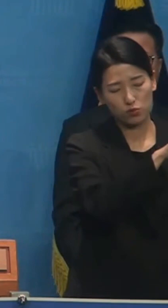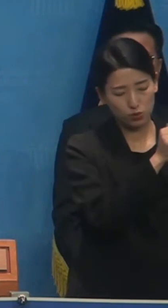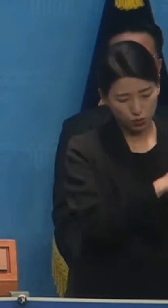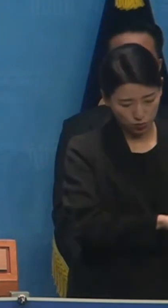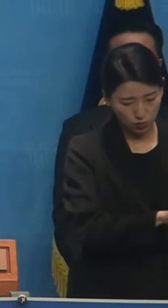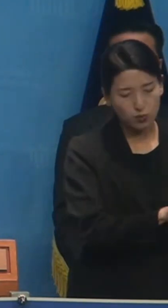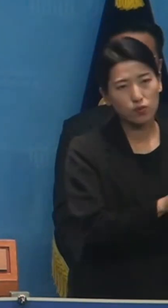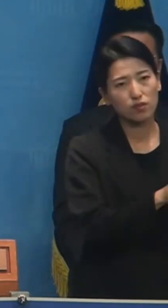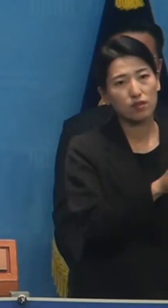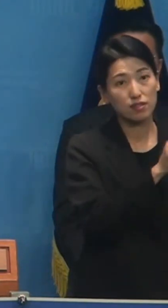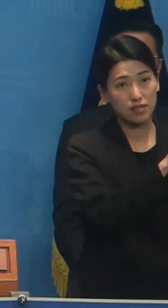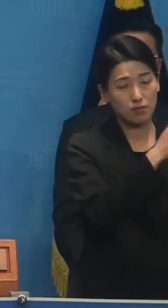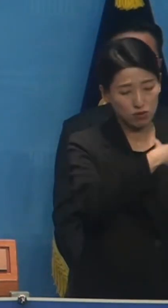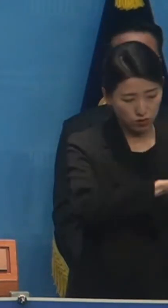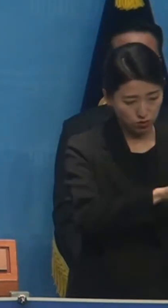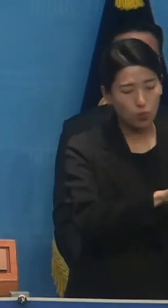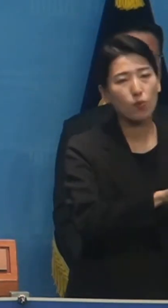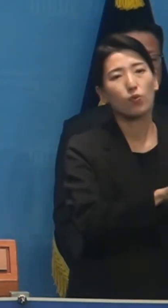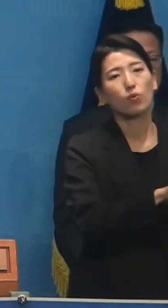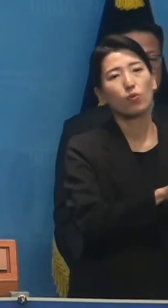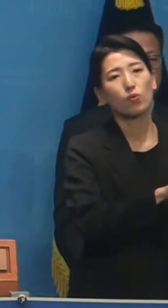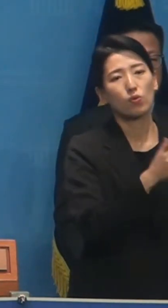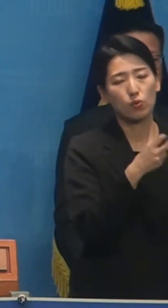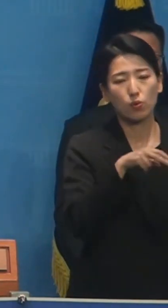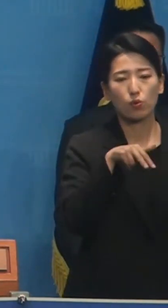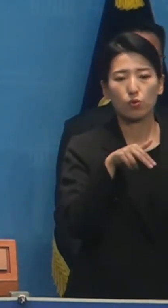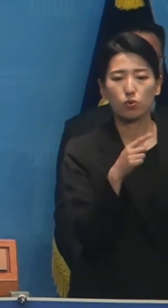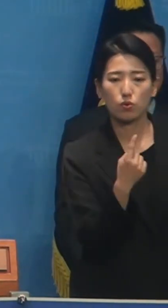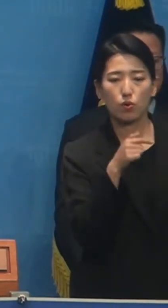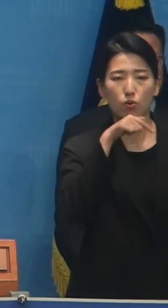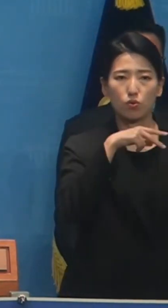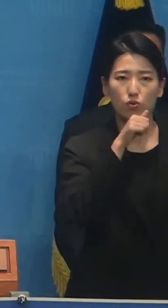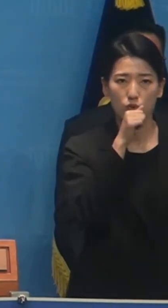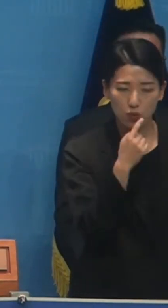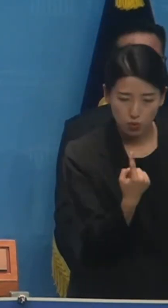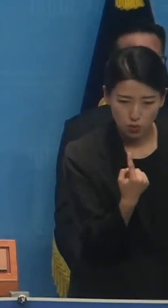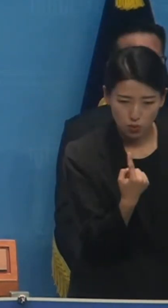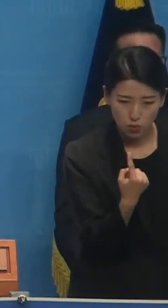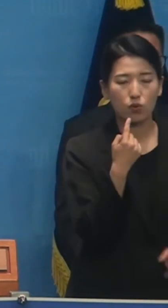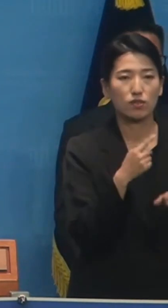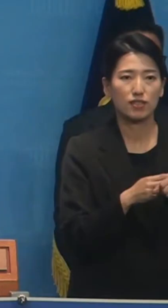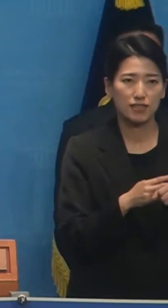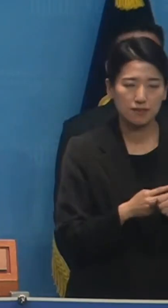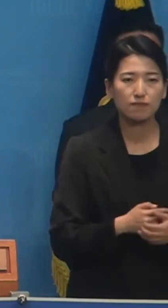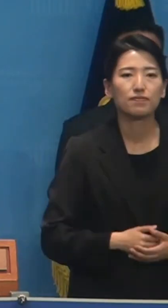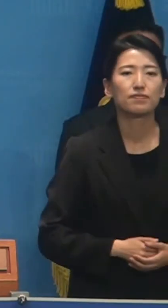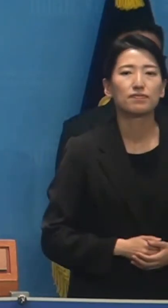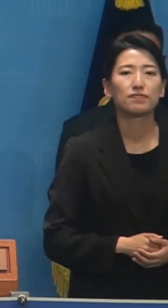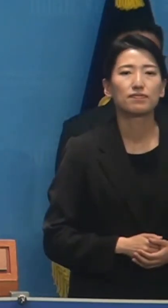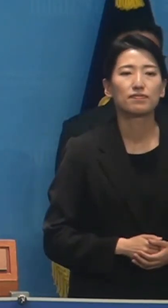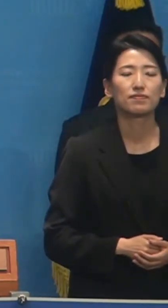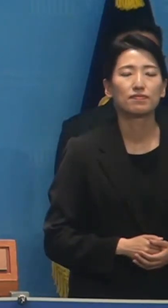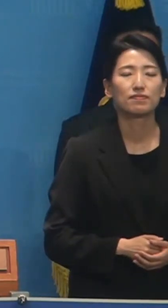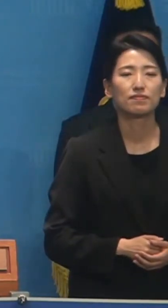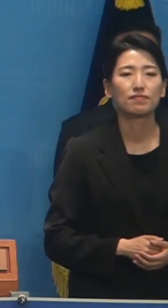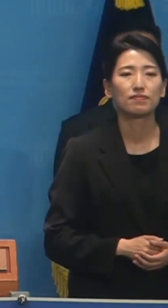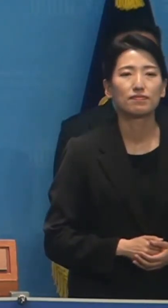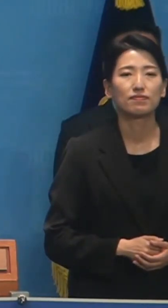후손 유가족이신 우리 조규호 선생님 그리고 또 함께해 주시는 우리